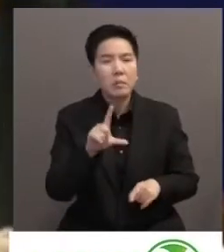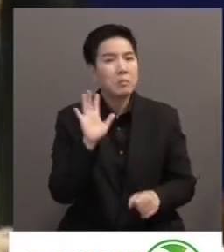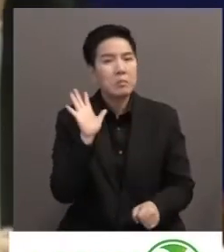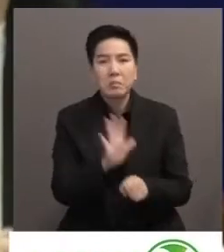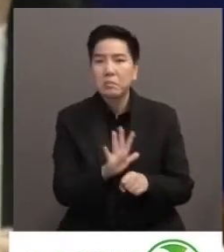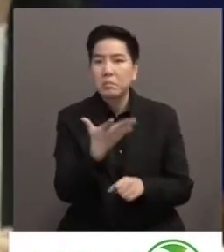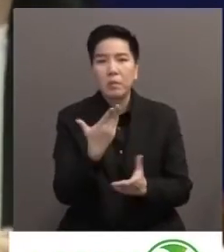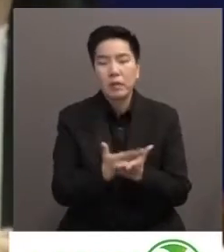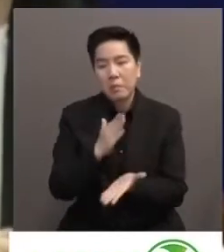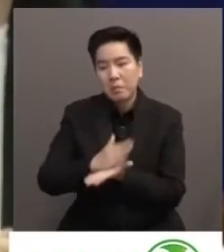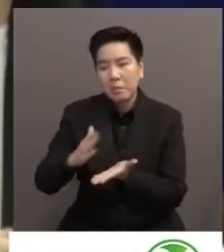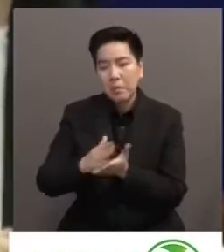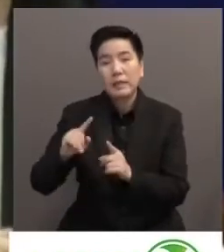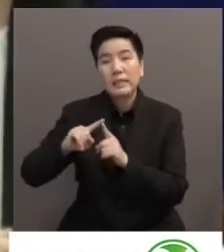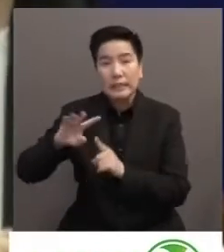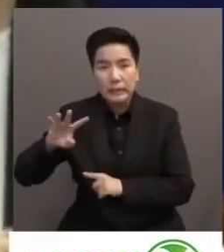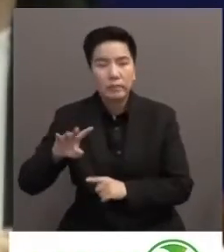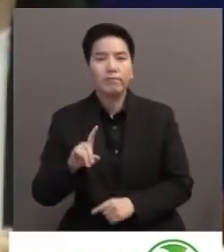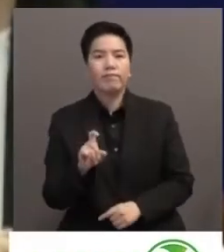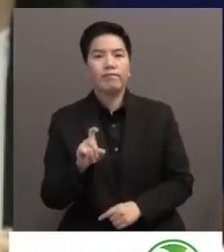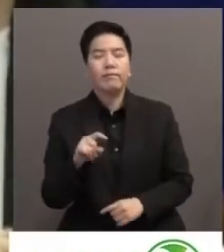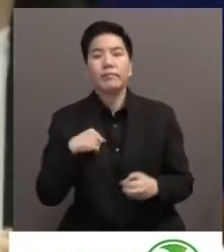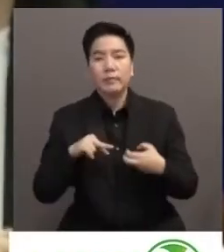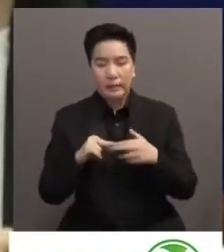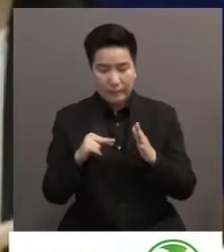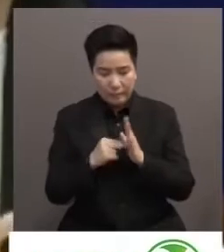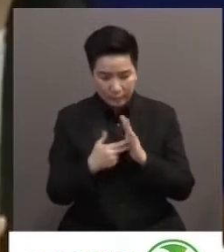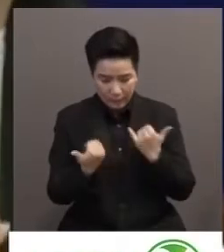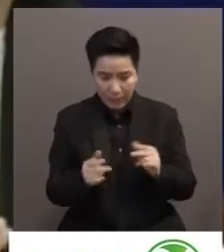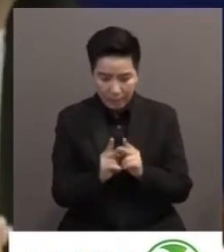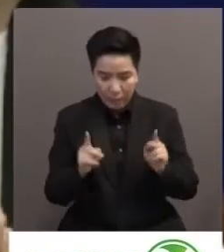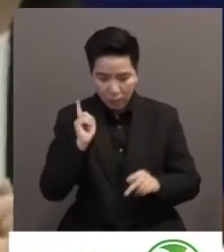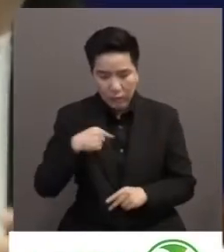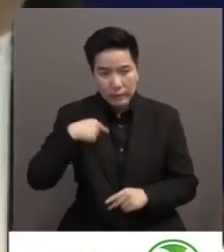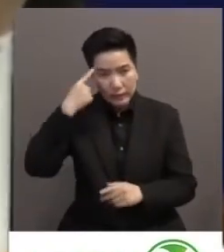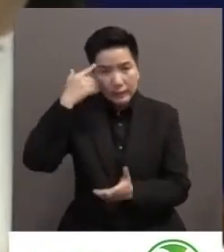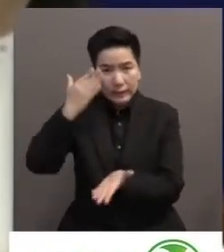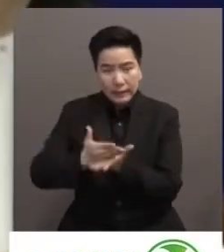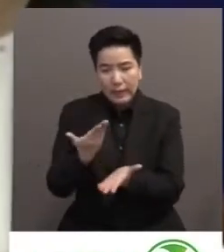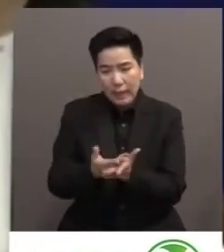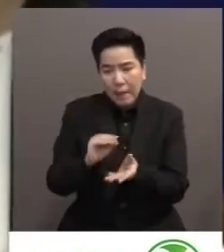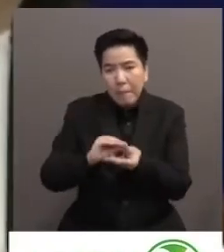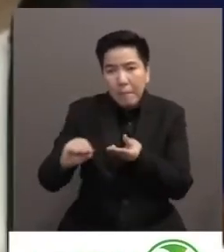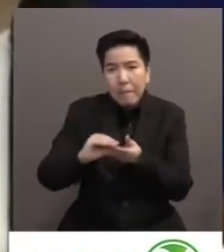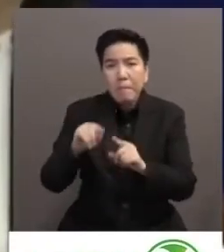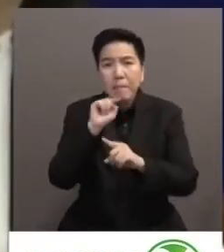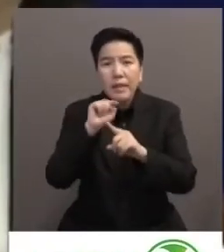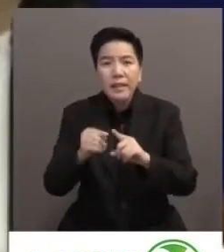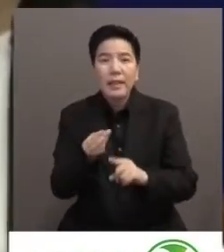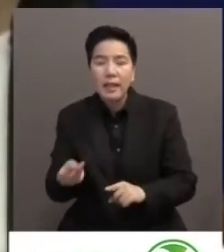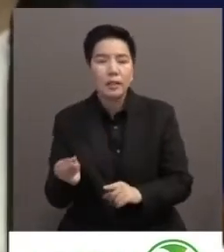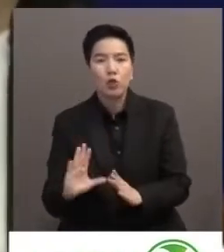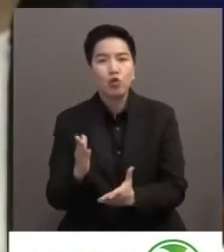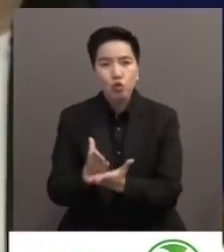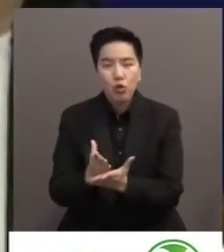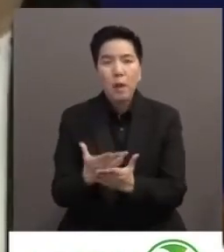พอสำหรับการชำระหนี้ในงวดที่4ด้วยนะคะโดยคณะกรรมการเห็นว่าอาจจะต้องยุติการจ่ายเงินปันผลให้กับสมาชิกค่ะและก็ต้